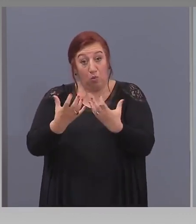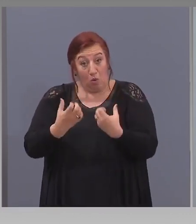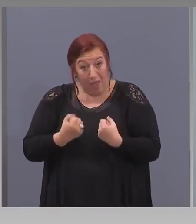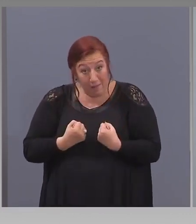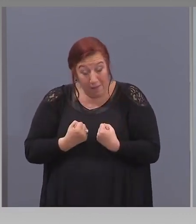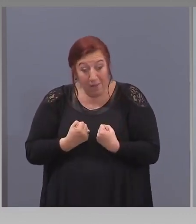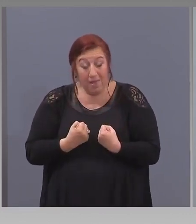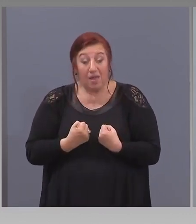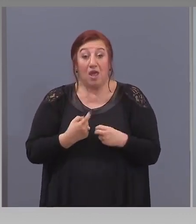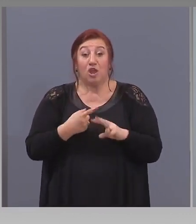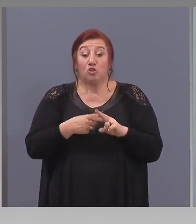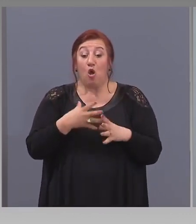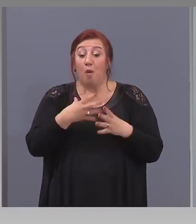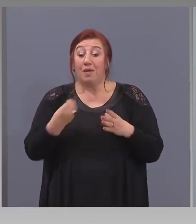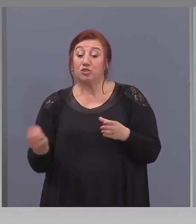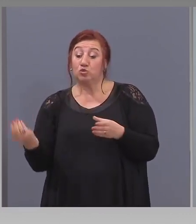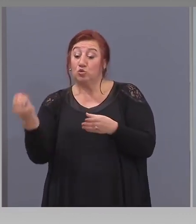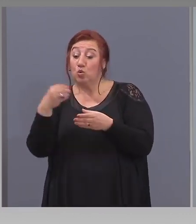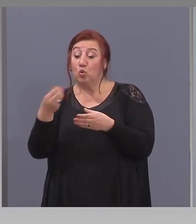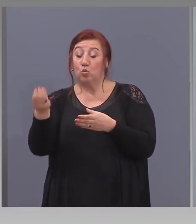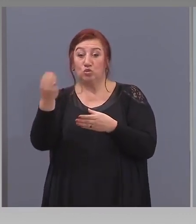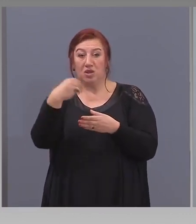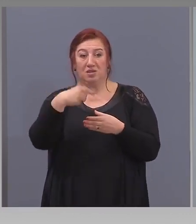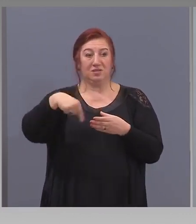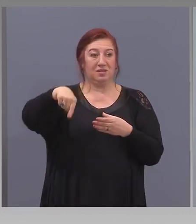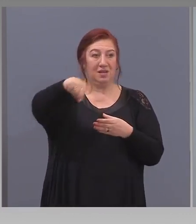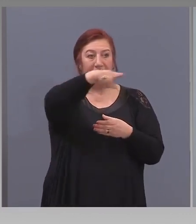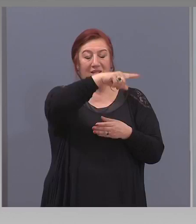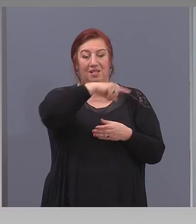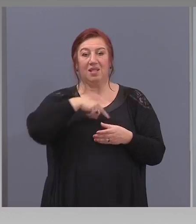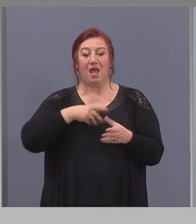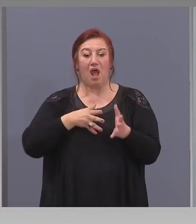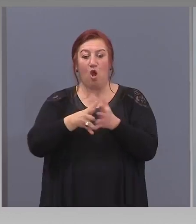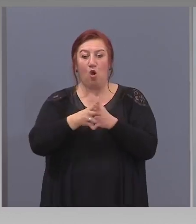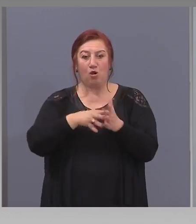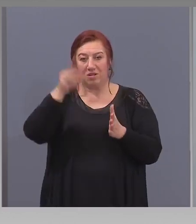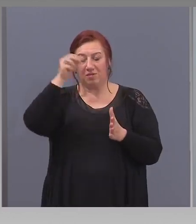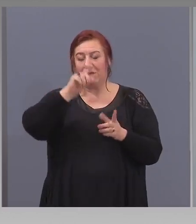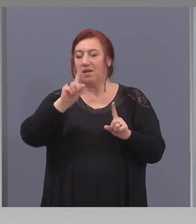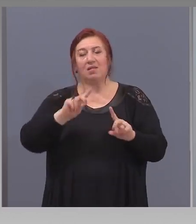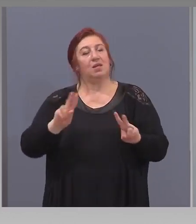но без участието на цялата нация няма как да стане.